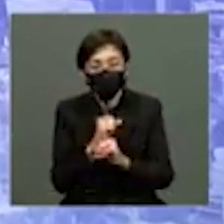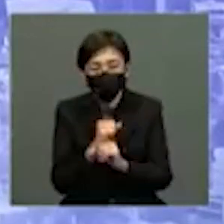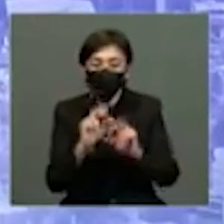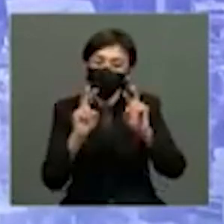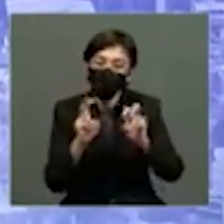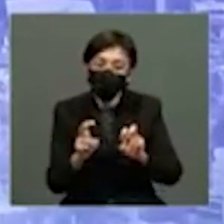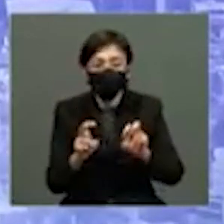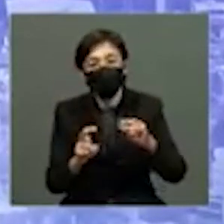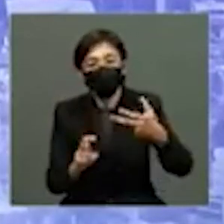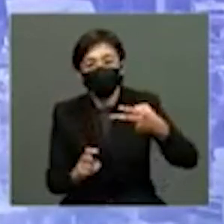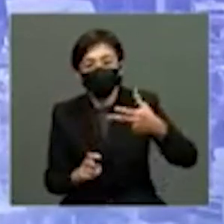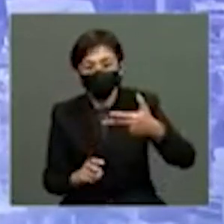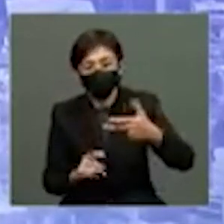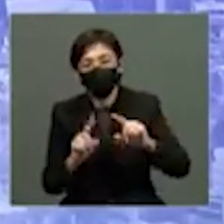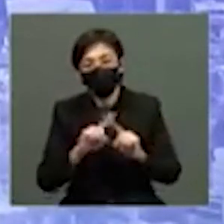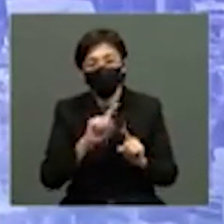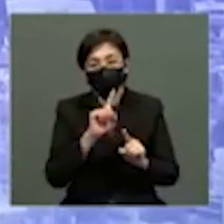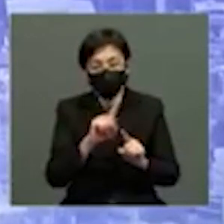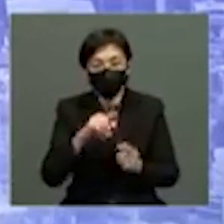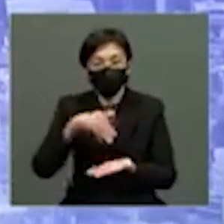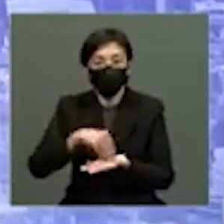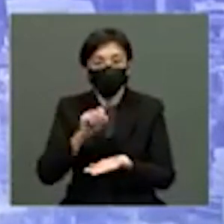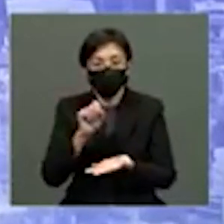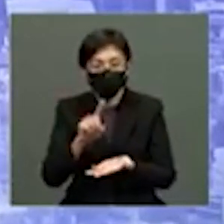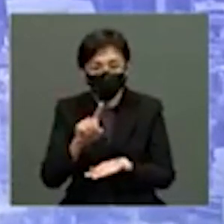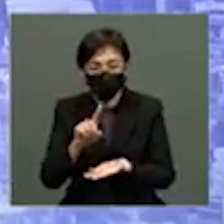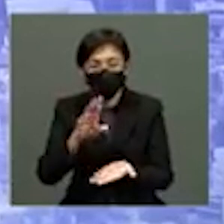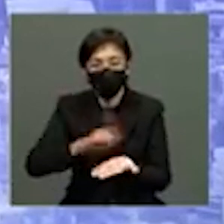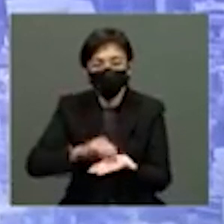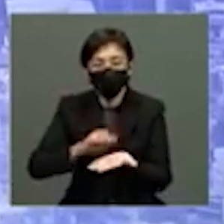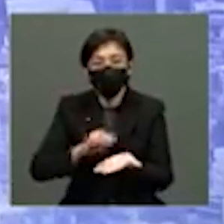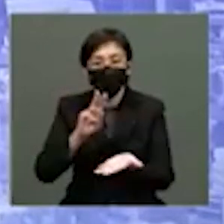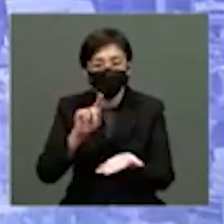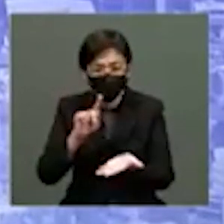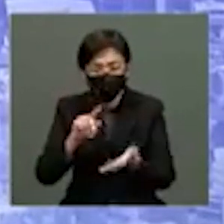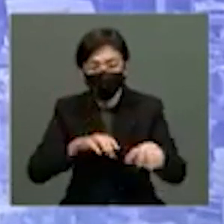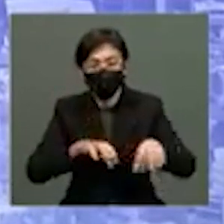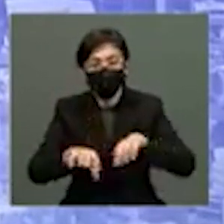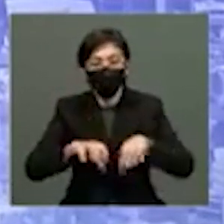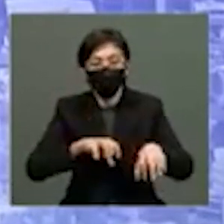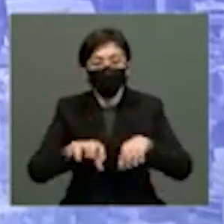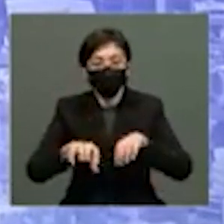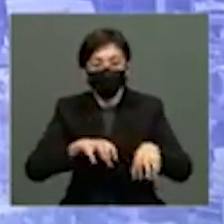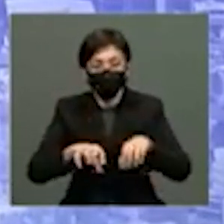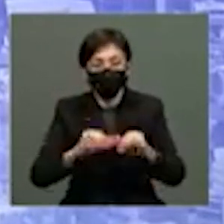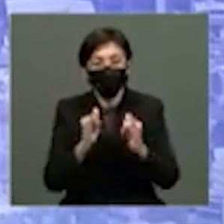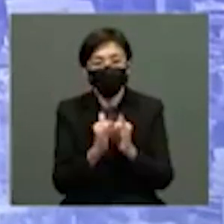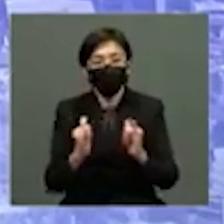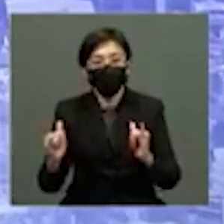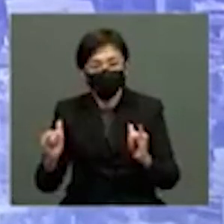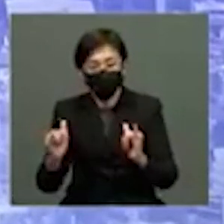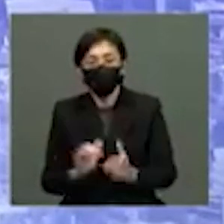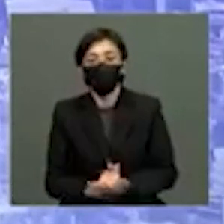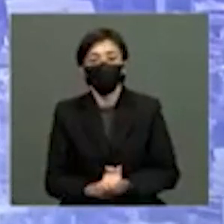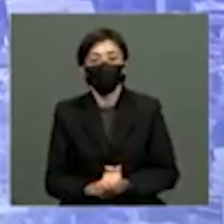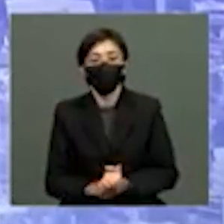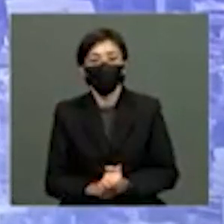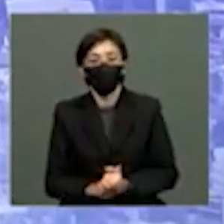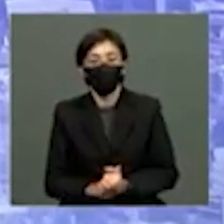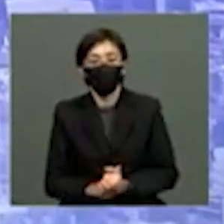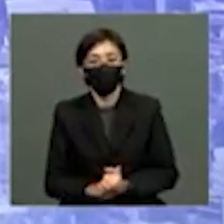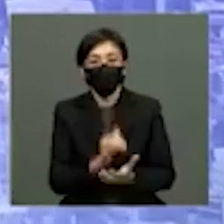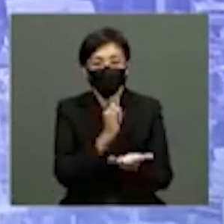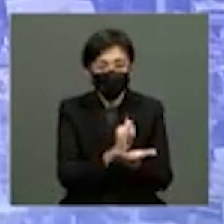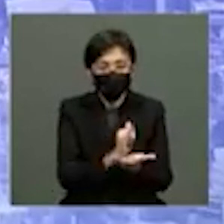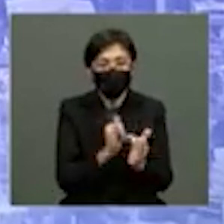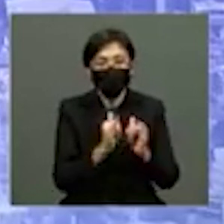องเรื่องที่1ก็คือต้องมีศูนย์ข้อมูลบริหารจัดการเรื่องเตียงเนี่ยโดยสรุป